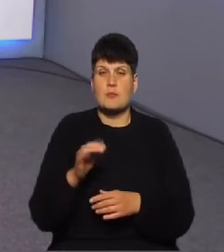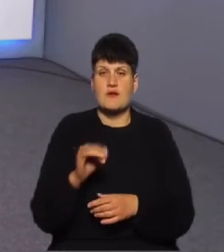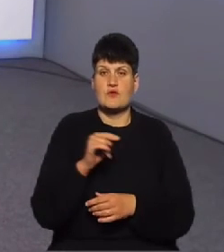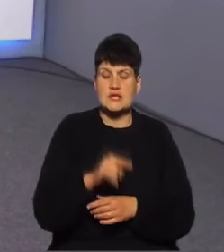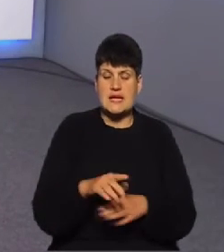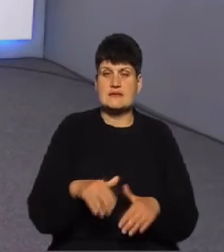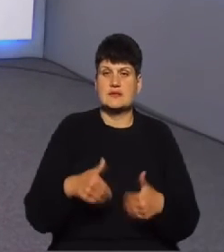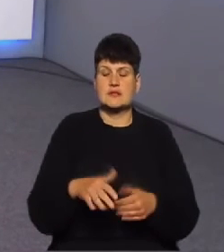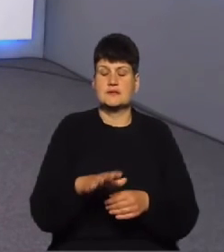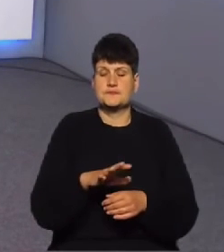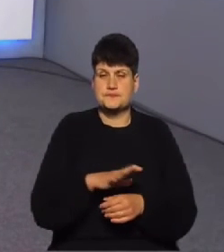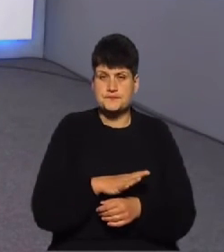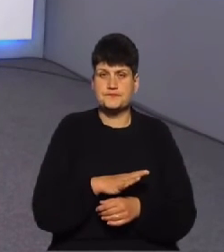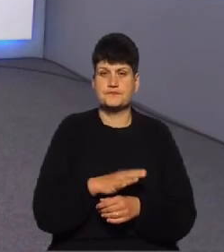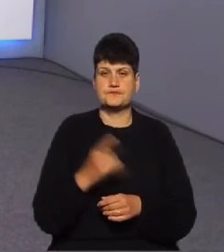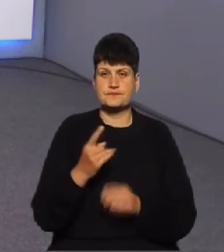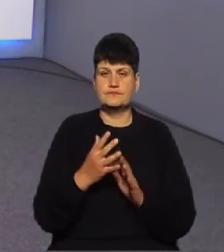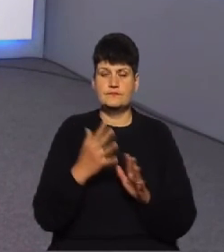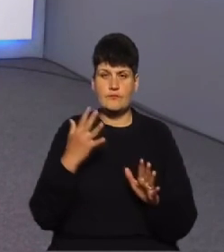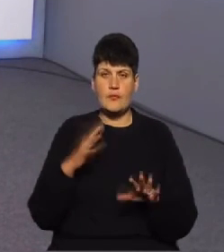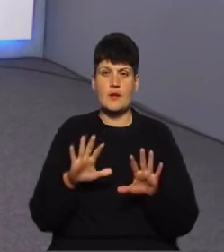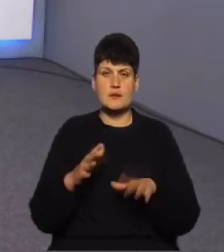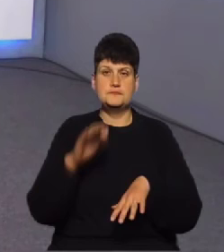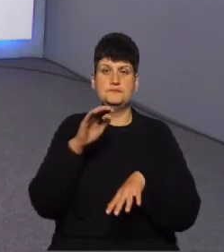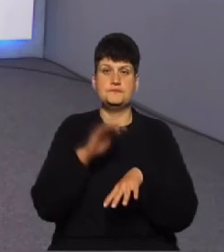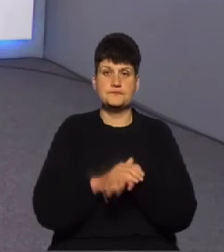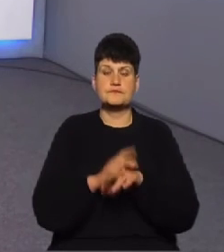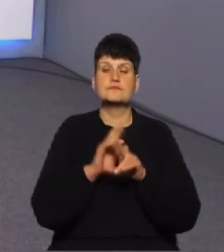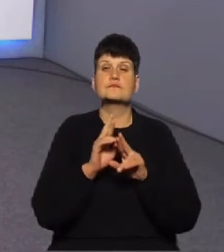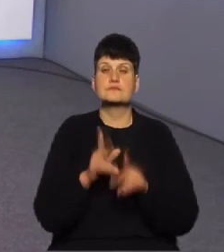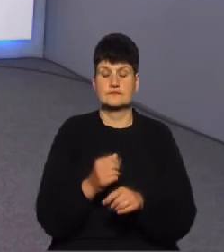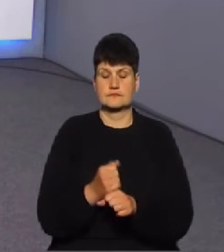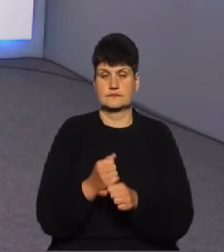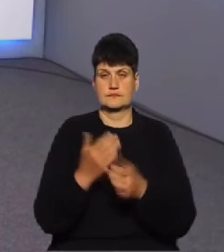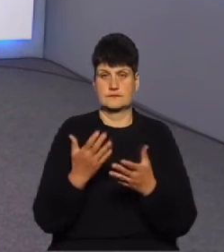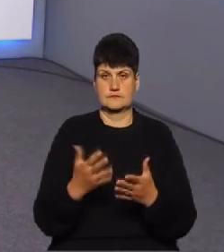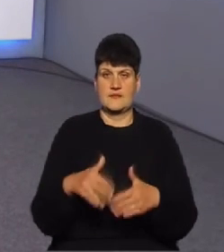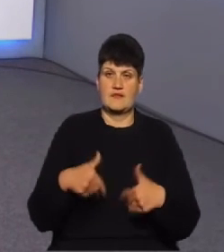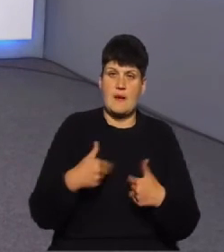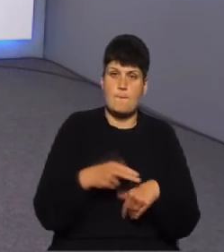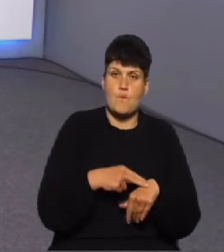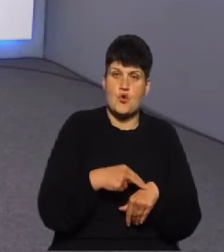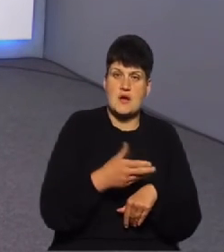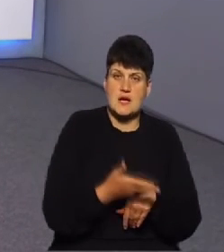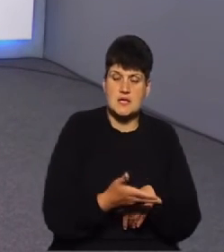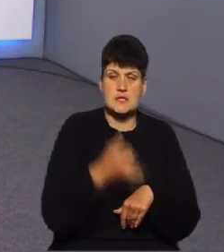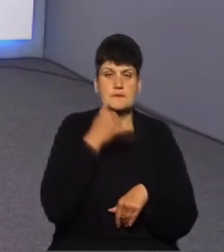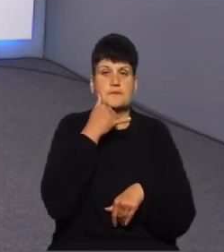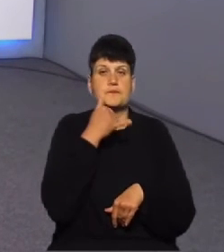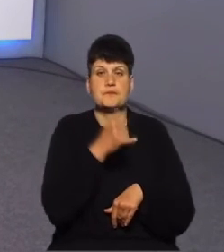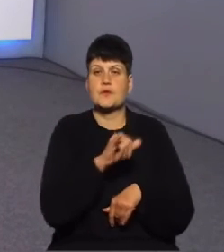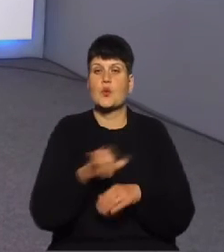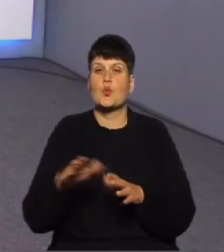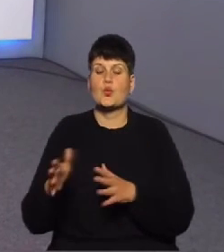наприклад, сталося, в першу чергу з моменту фіксації, як їй потрібно діяти? Тобто звертатися в поліцію, до кого телефонувати, як фіксувати те, що